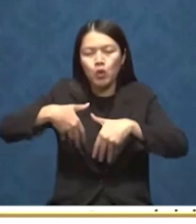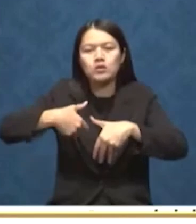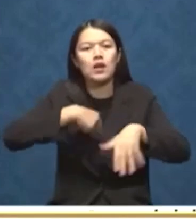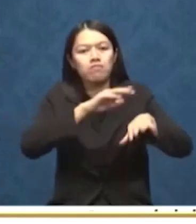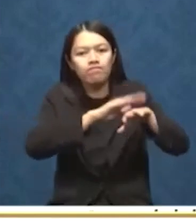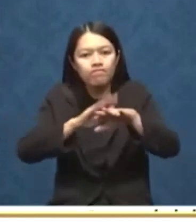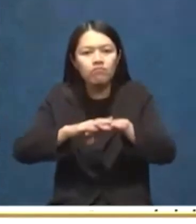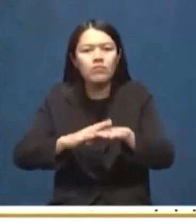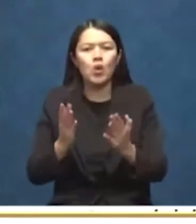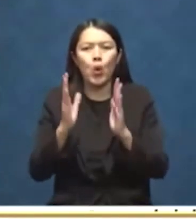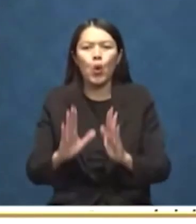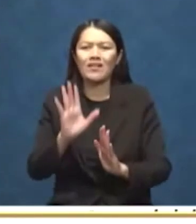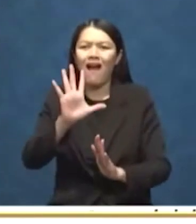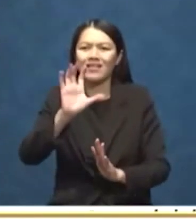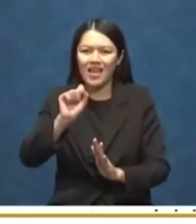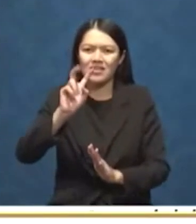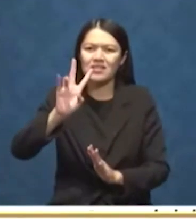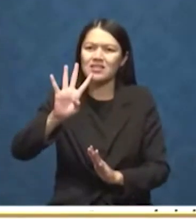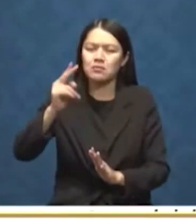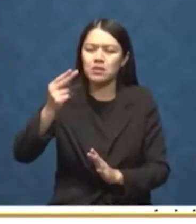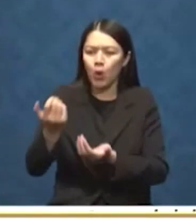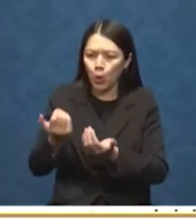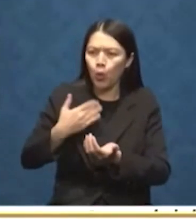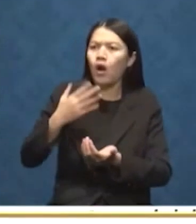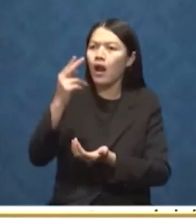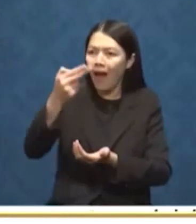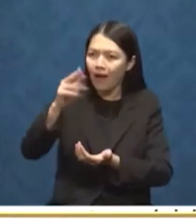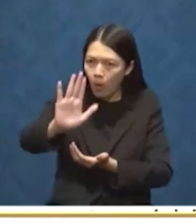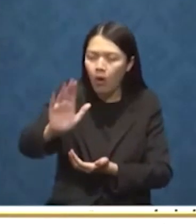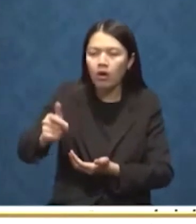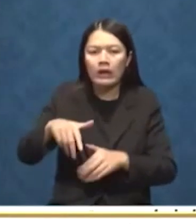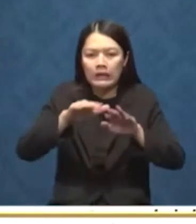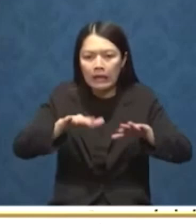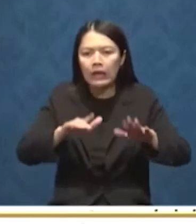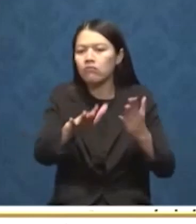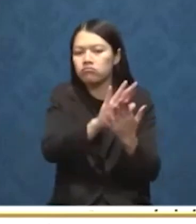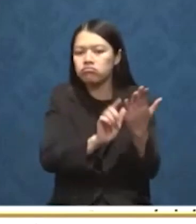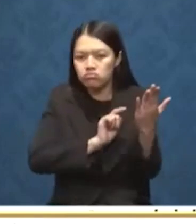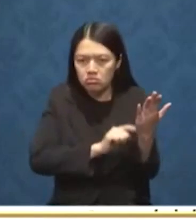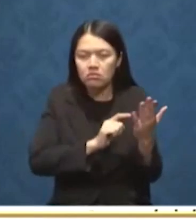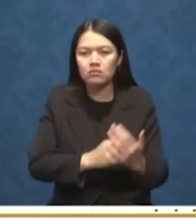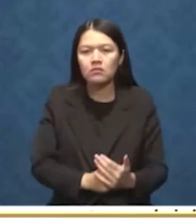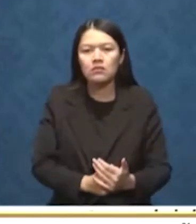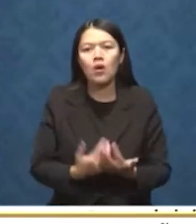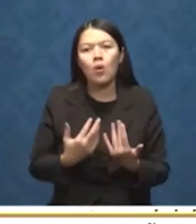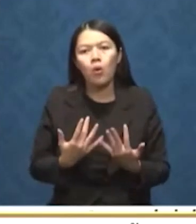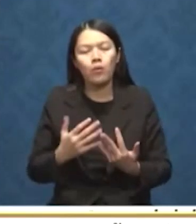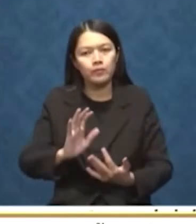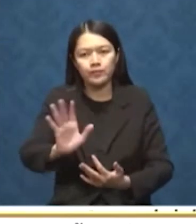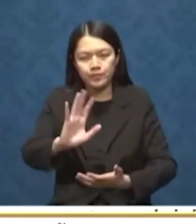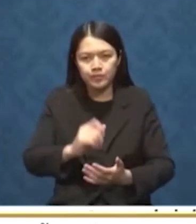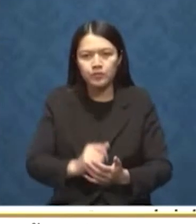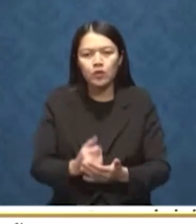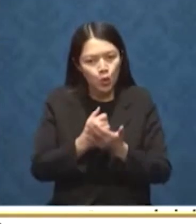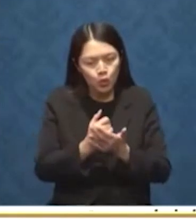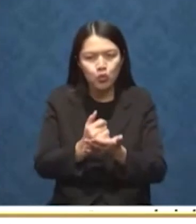ดเด็ก 540,000 คนอาจะเป็ลูกผมอจจะเปนลือ่านท่าน อาจจะเป็เด็กทุกคนในประเทศแหนงนี้เราปลอยเขารอไม่ได้ครั สิ่เรานี้